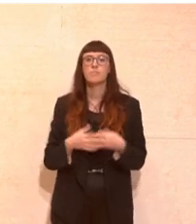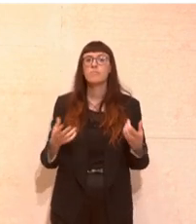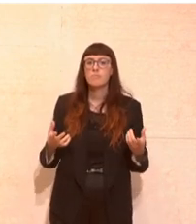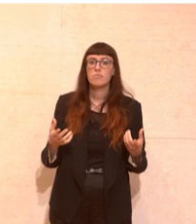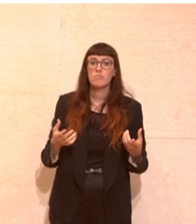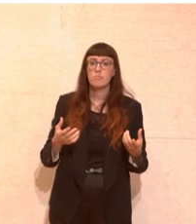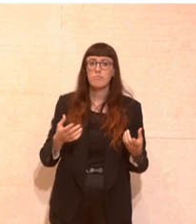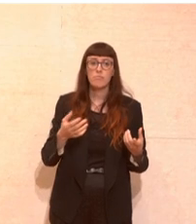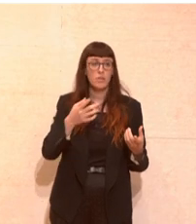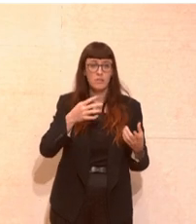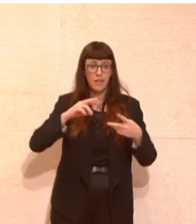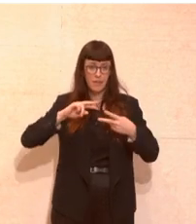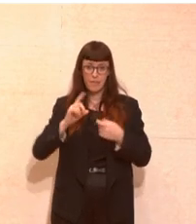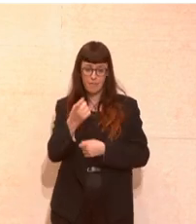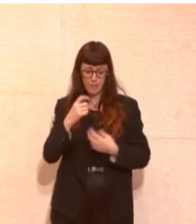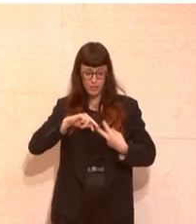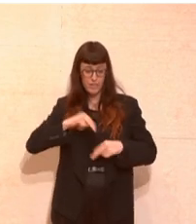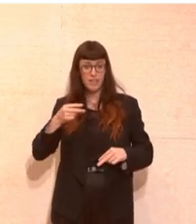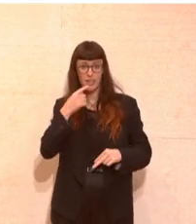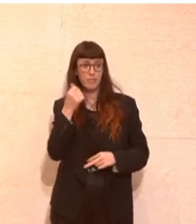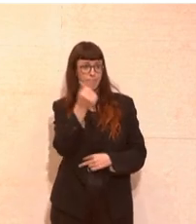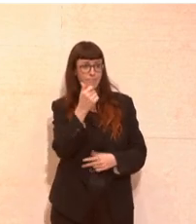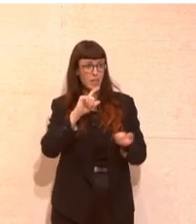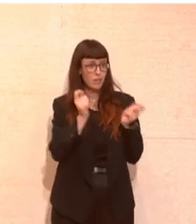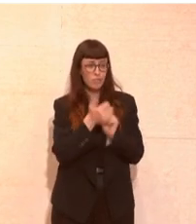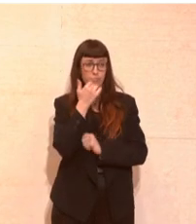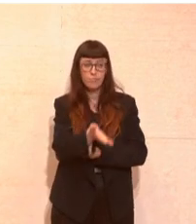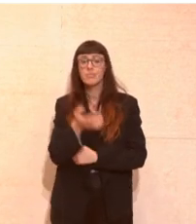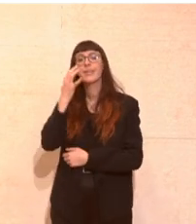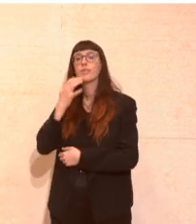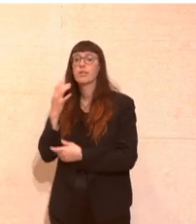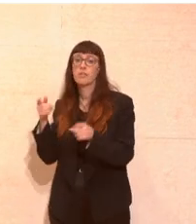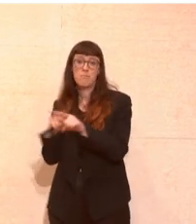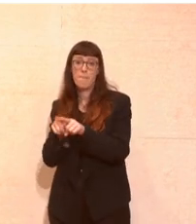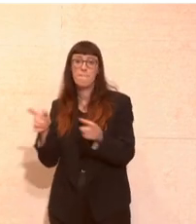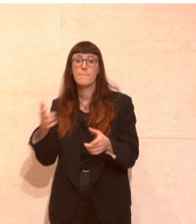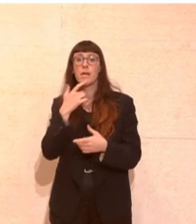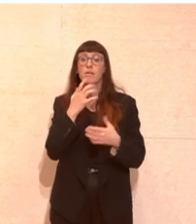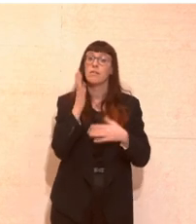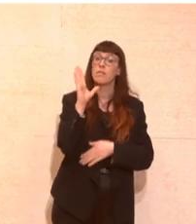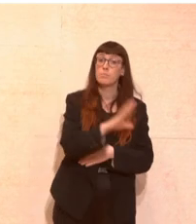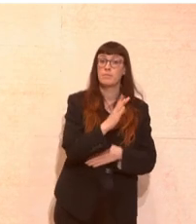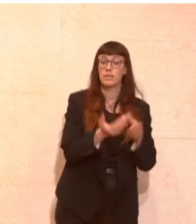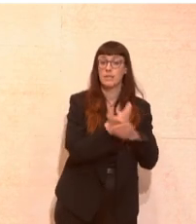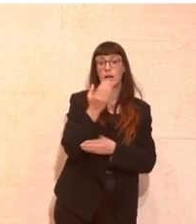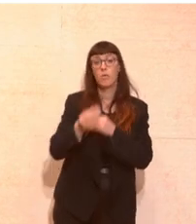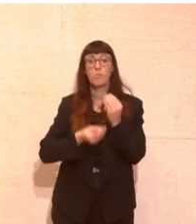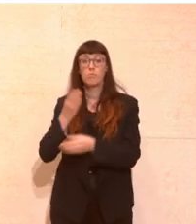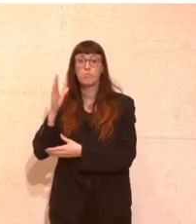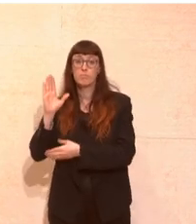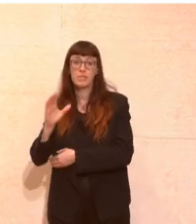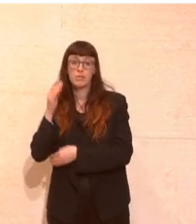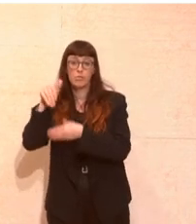adolescents n'y peuvent rien non plus, donc on est soit du matin, soit du soir, et ça reste à peu près stable. Sauf que ça reste stable si